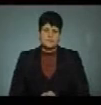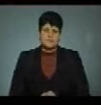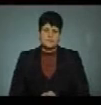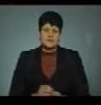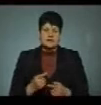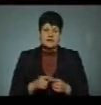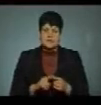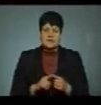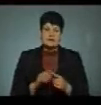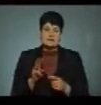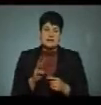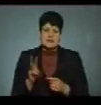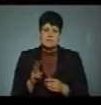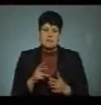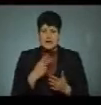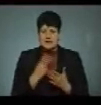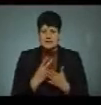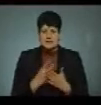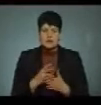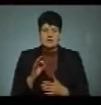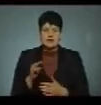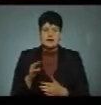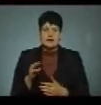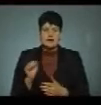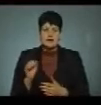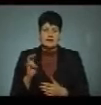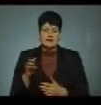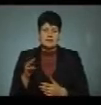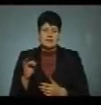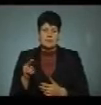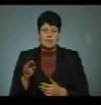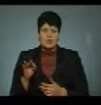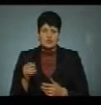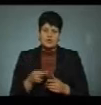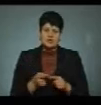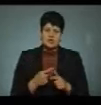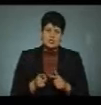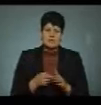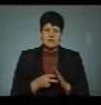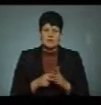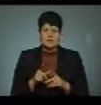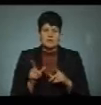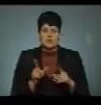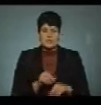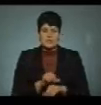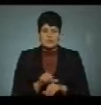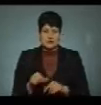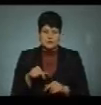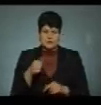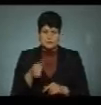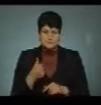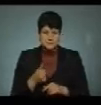Це слайд з презентації Олексія Антиповича, на якому зображені відповіді тернополян на питання, чи планують вони поїхати за кордон на заробітки